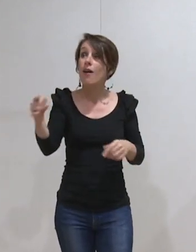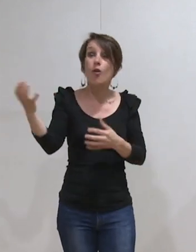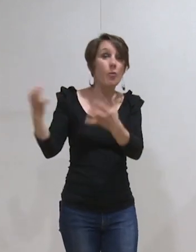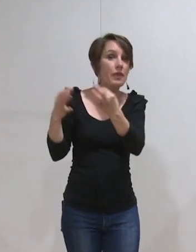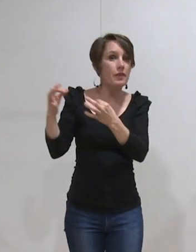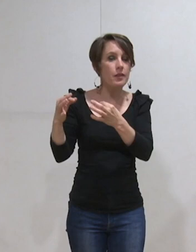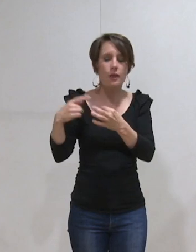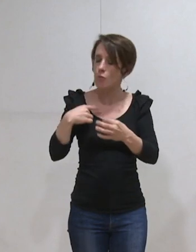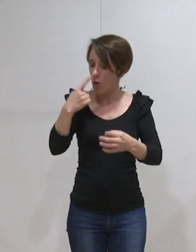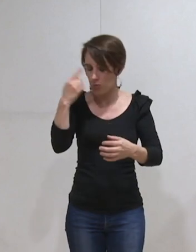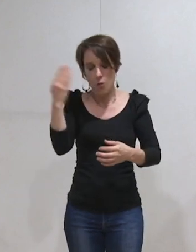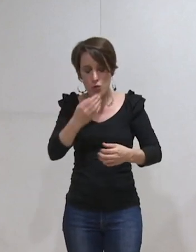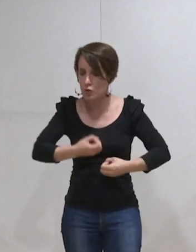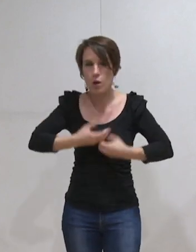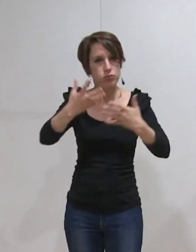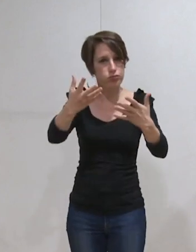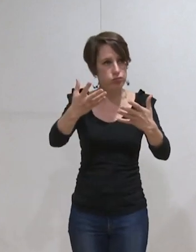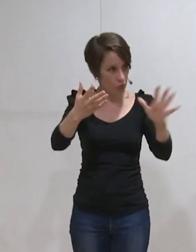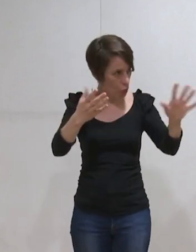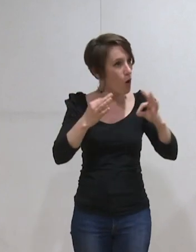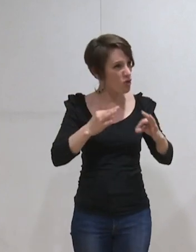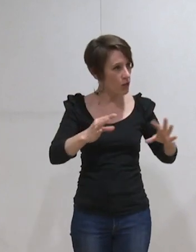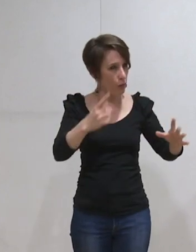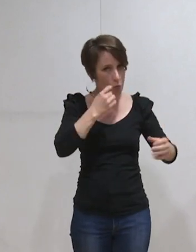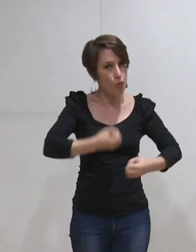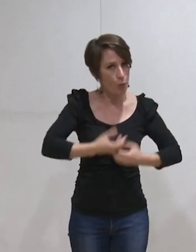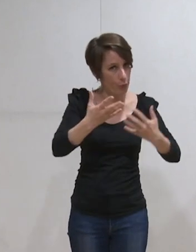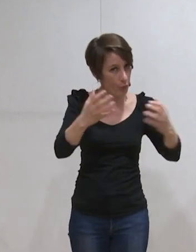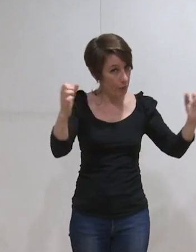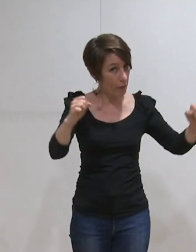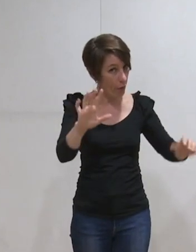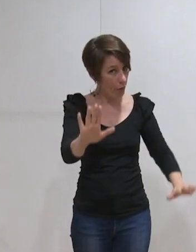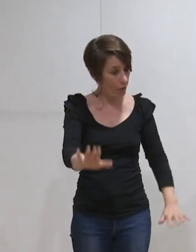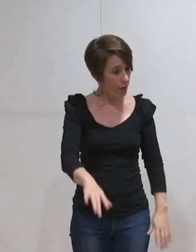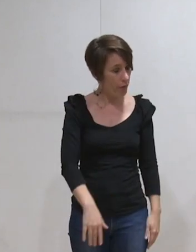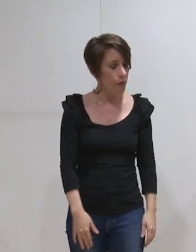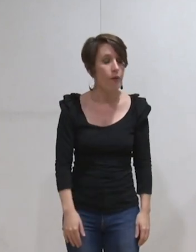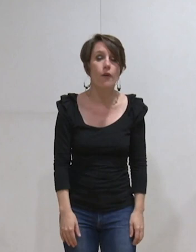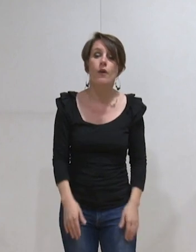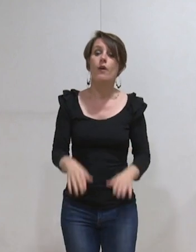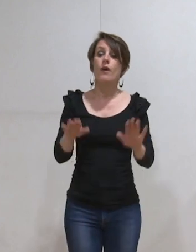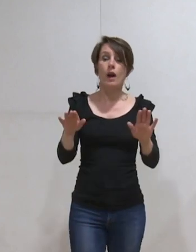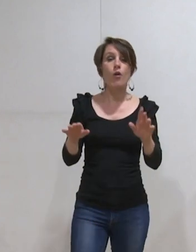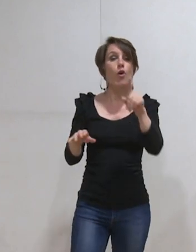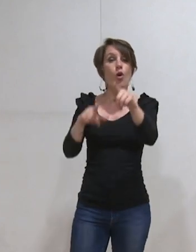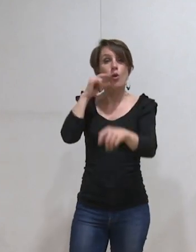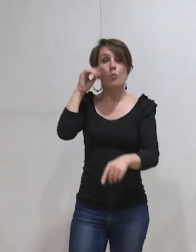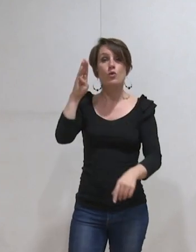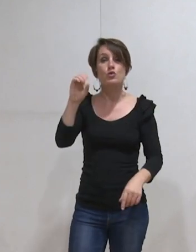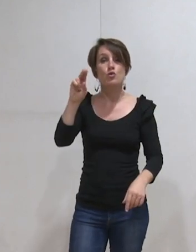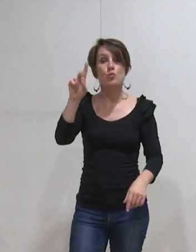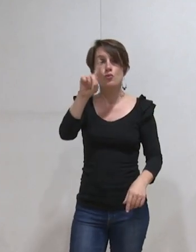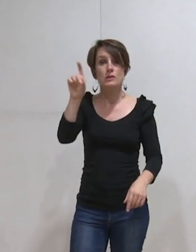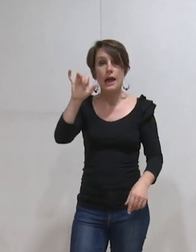je prends le temps de le réagir d'accord bien alors Sadoc effectivement tu nous as